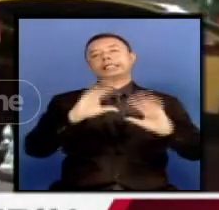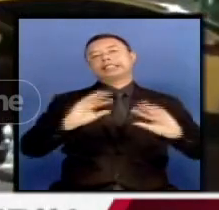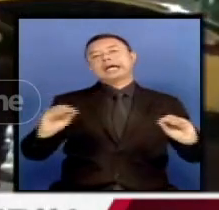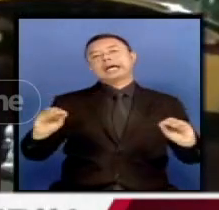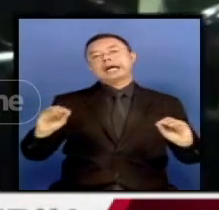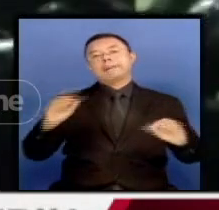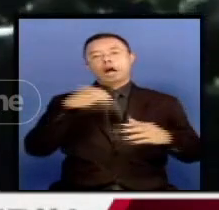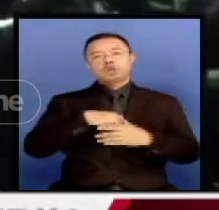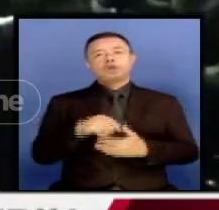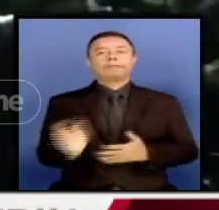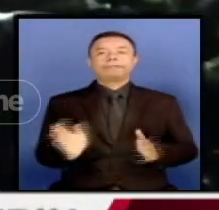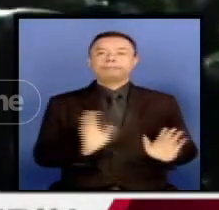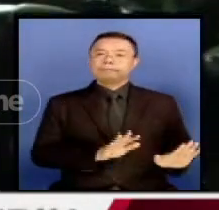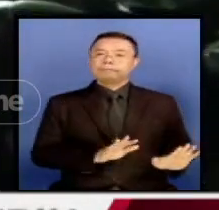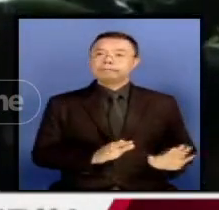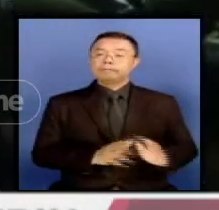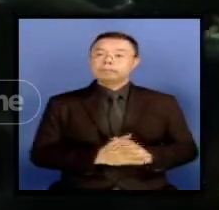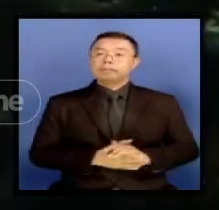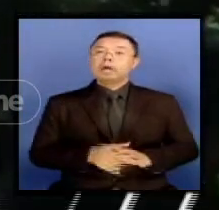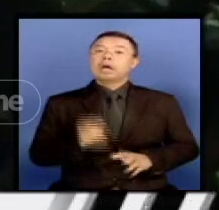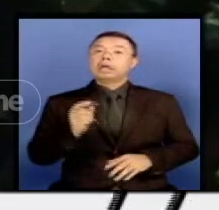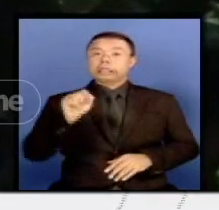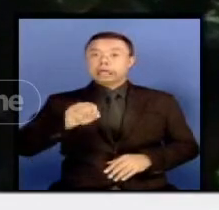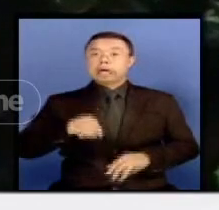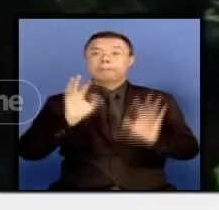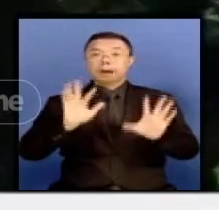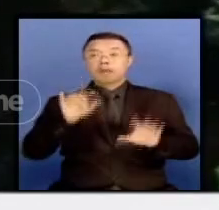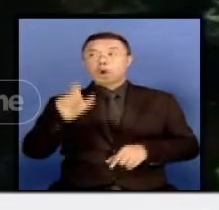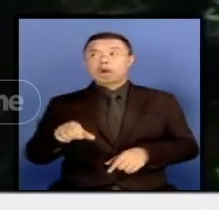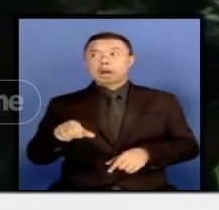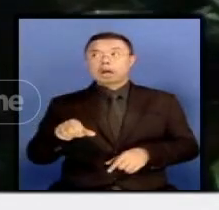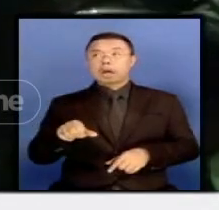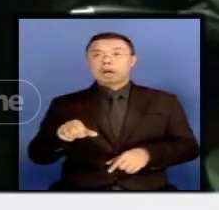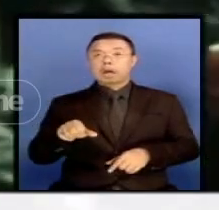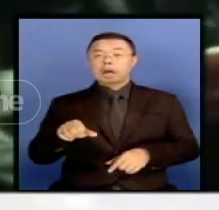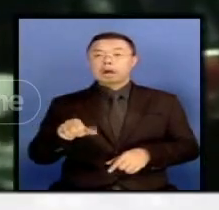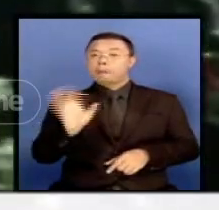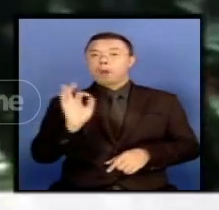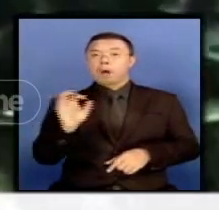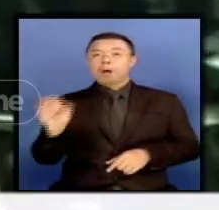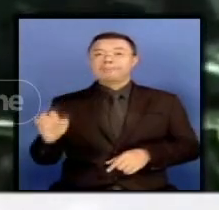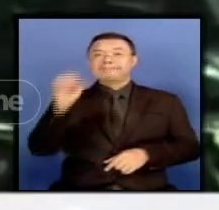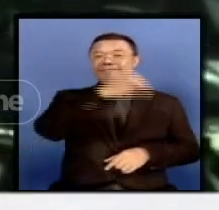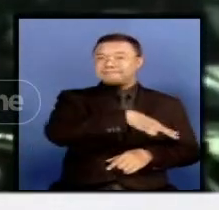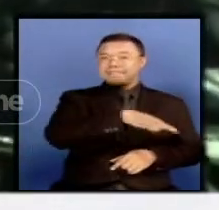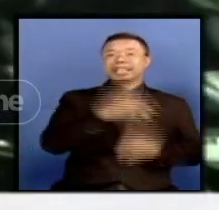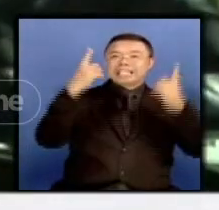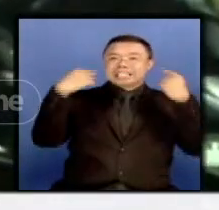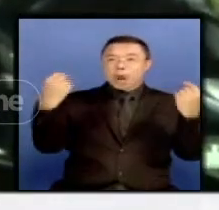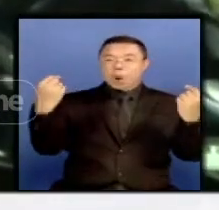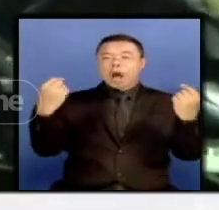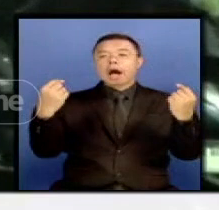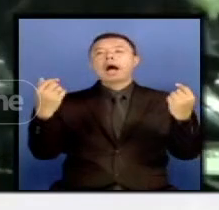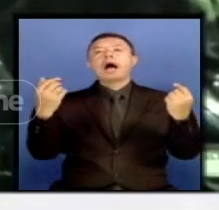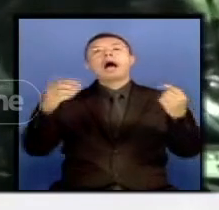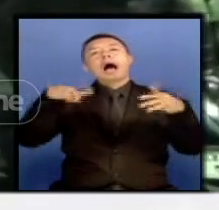kembali. Rizky. Ya, Pujiansyah, mengingat masih cukup banyak pemudik yang belum menyeberang ke Pulau Jawa, lantas